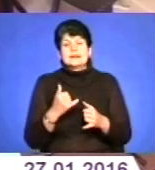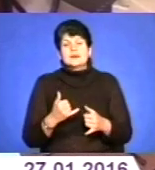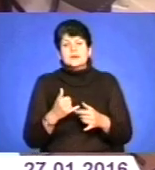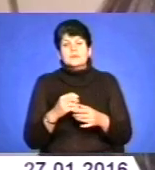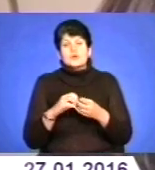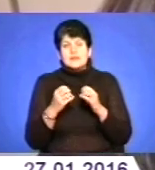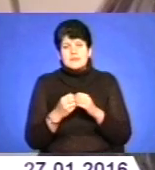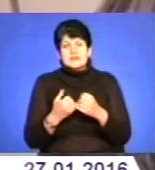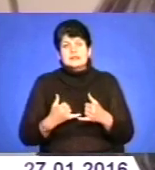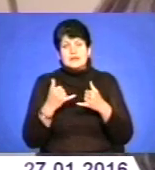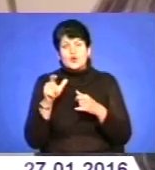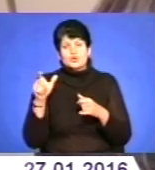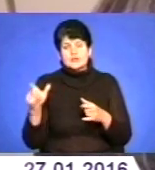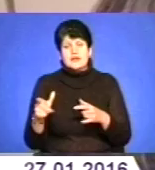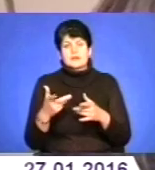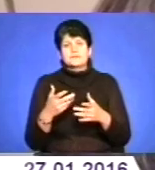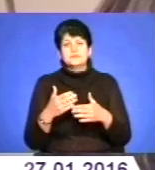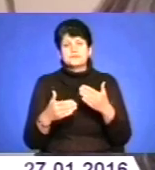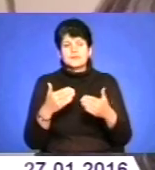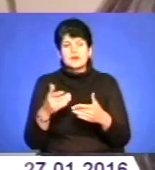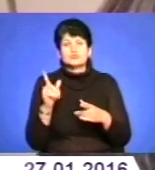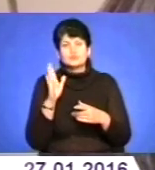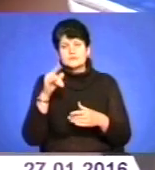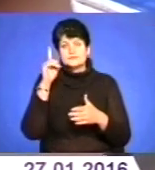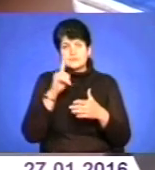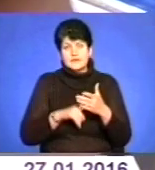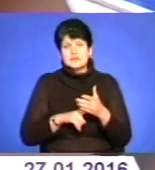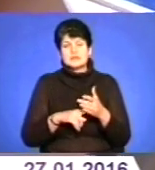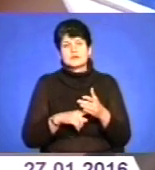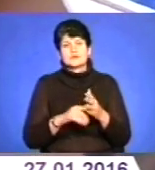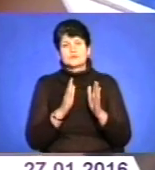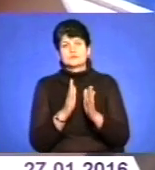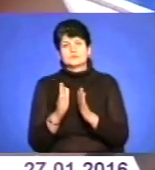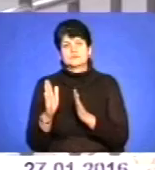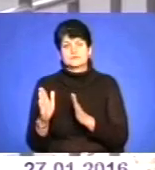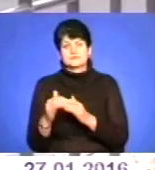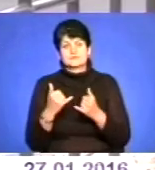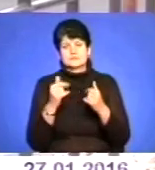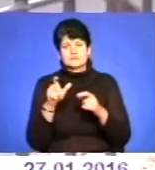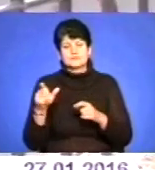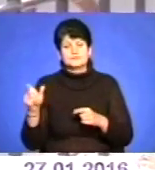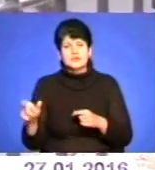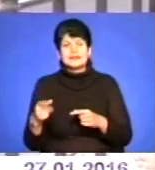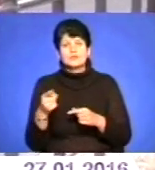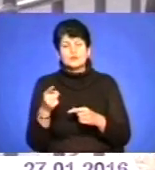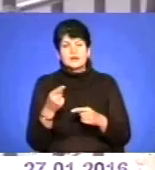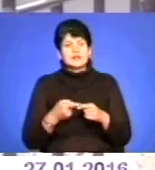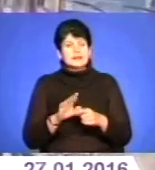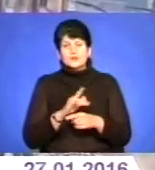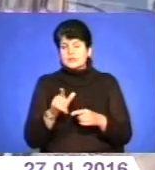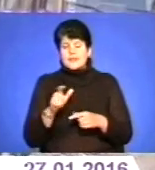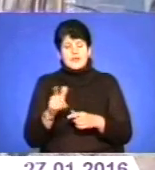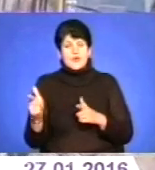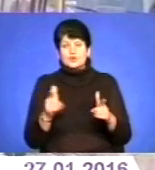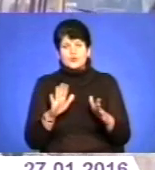кроки і хоча б мінімально піднімати тарифи, аби бути впевненому у безпеці пасажира. Тернополяни до підняття цін не готові,